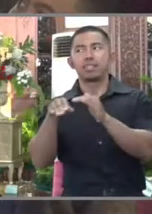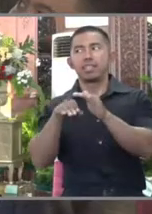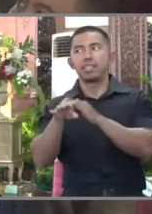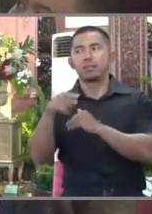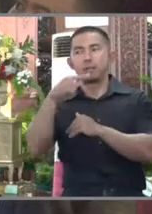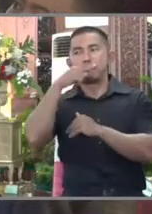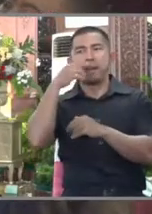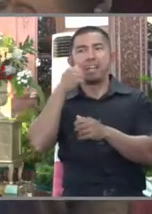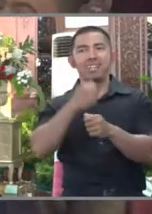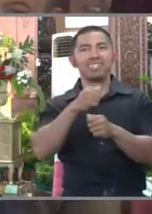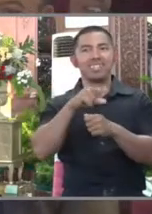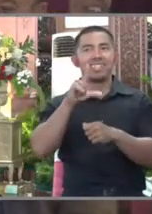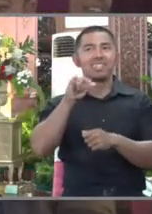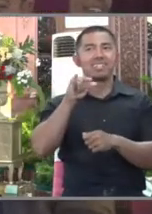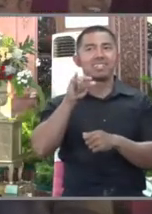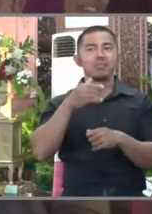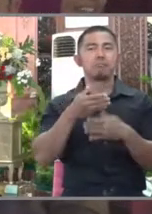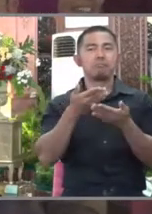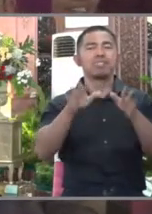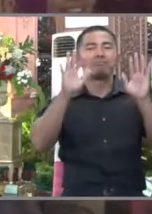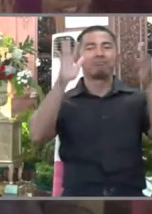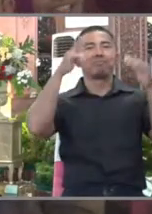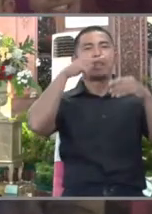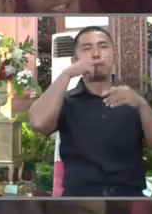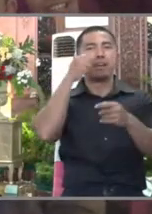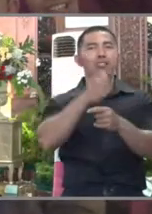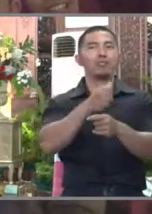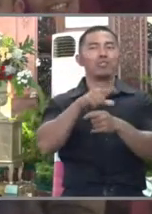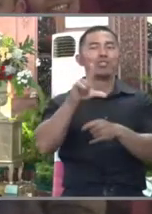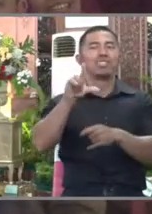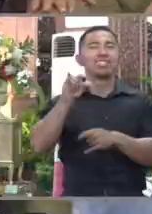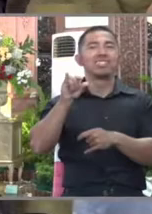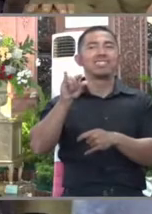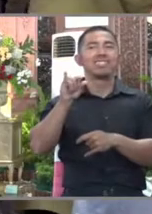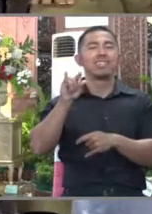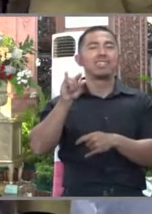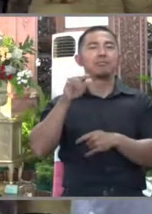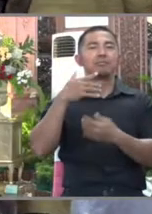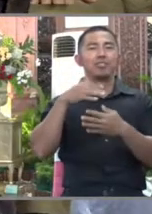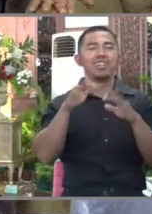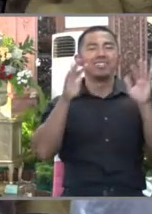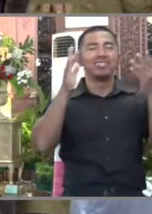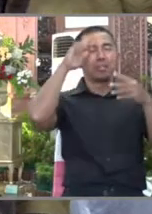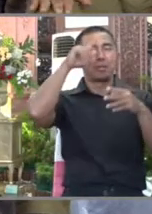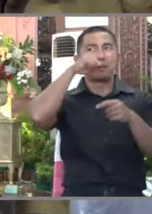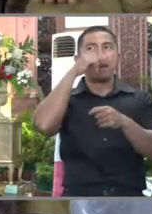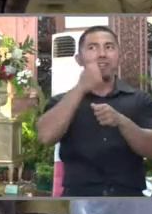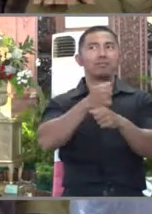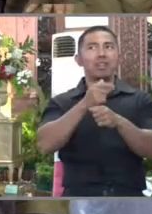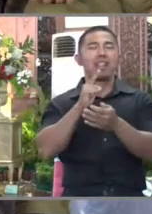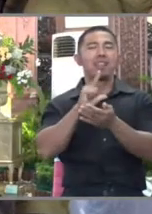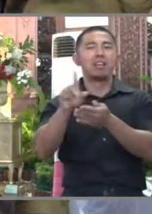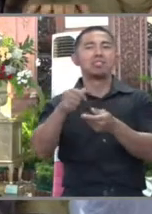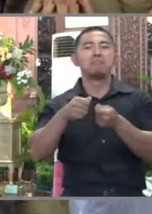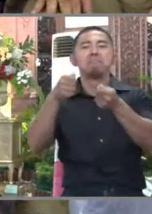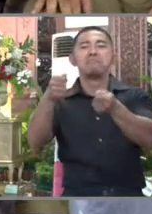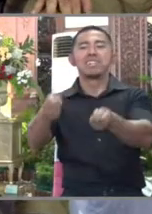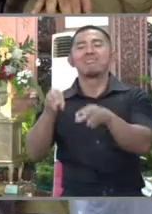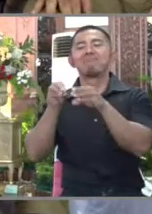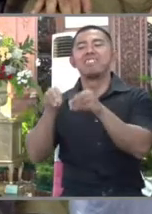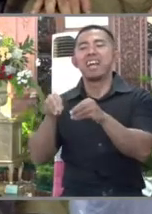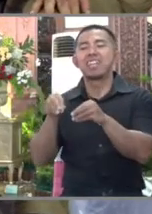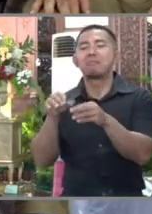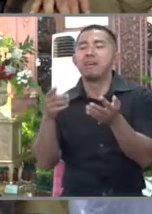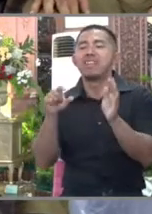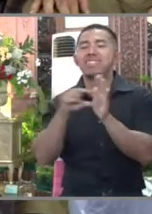Mas. Baik, kita beri applause dulu untuk Pak Gubernur yang langsung memberikan apa pelajaran demokrasi kepada anak-anak